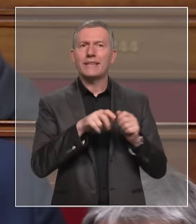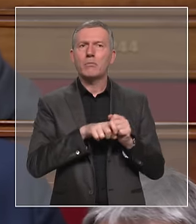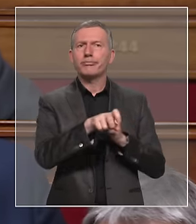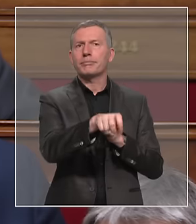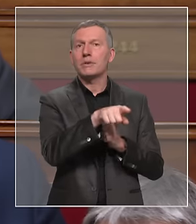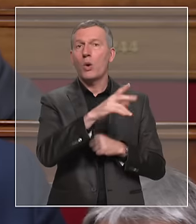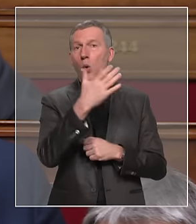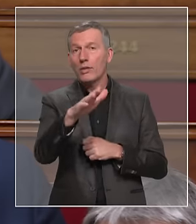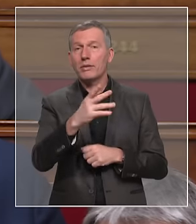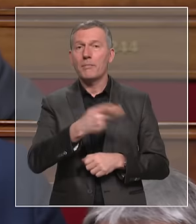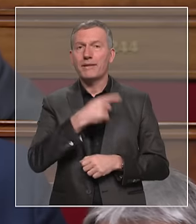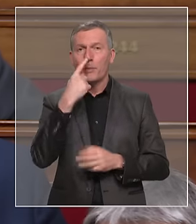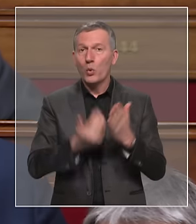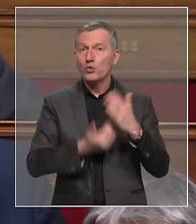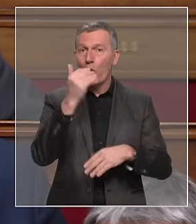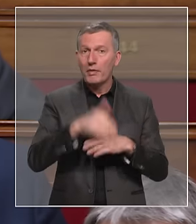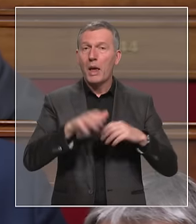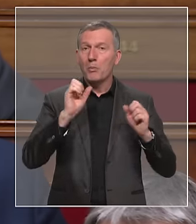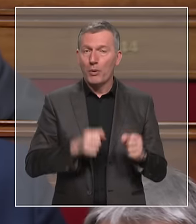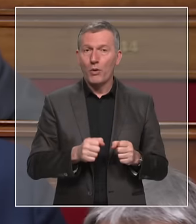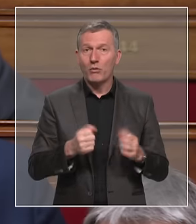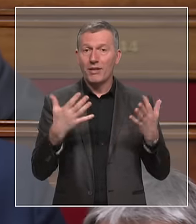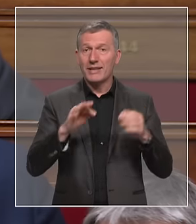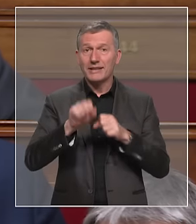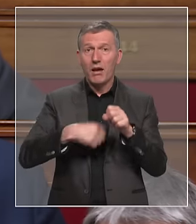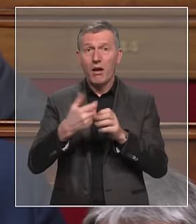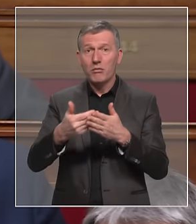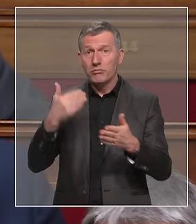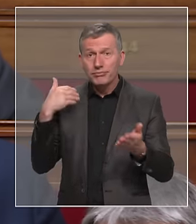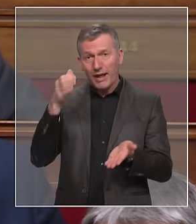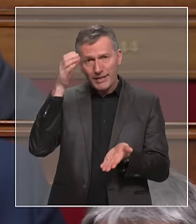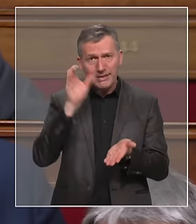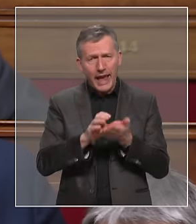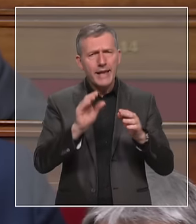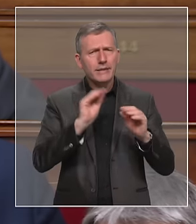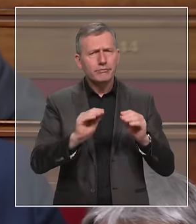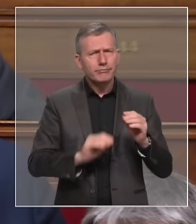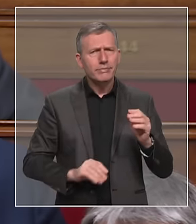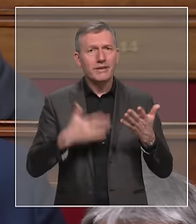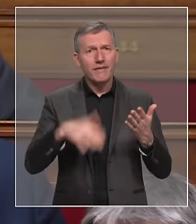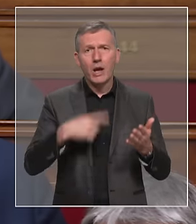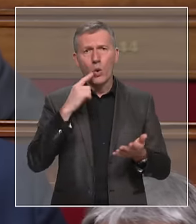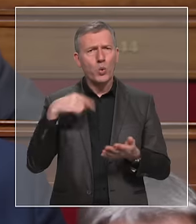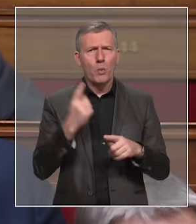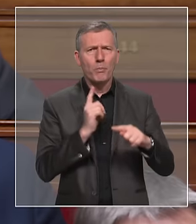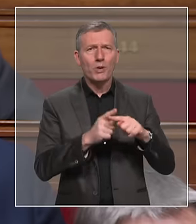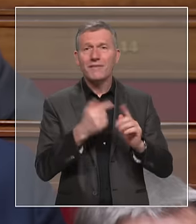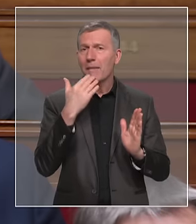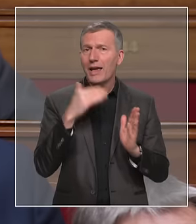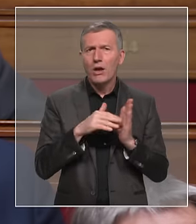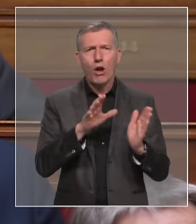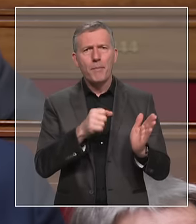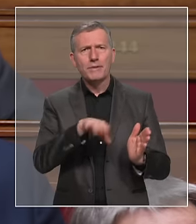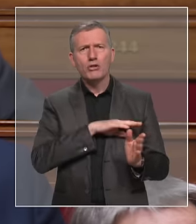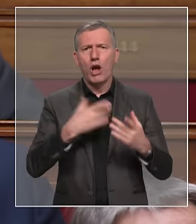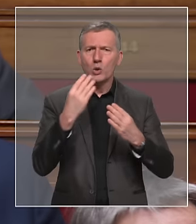recevra dans la journée. En 10 ans, déjà 5 thèses ont été rédigées sur le dispositif PAIS. Et elles sont unanimes. Meilleure prise en charge pour les